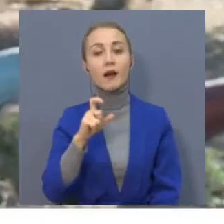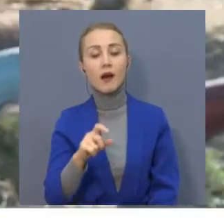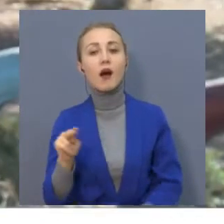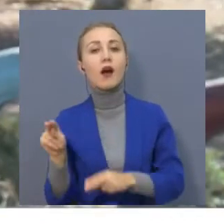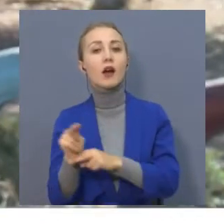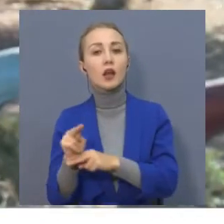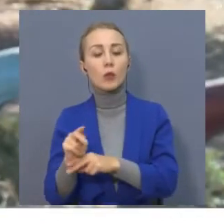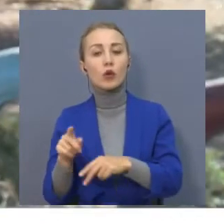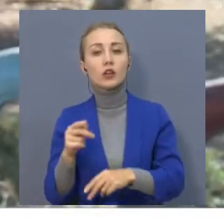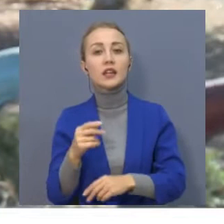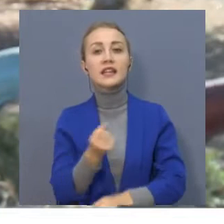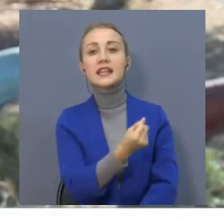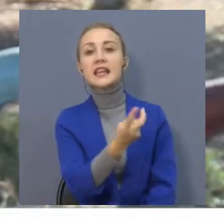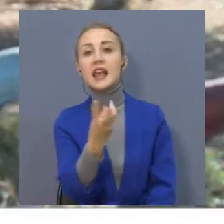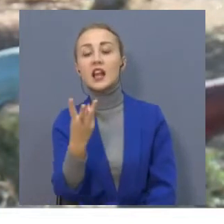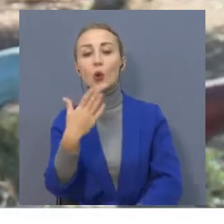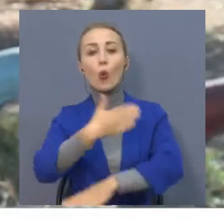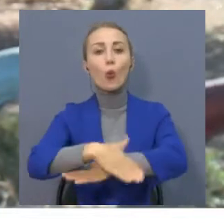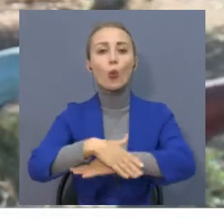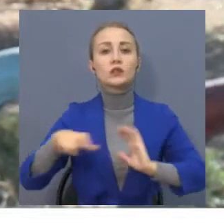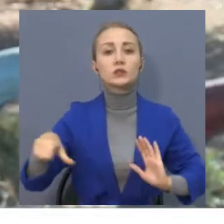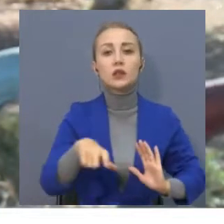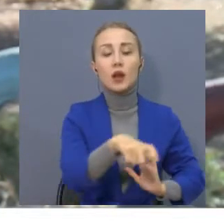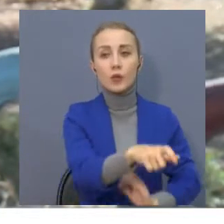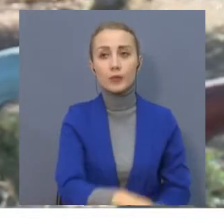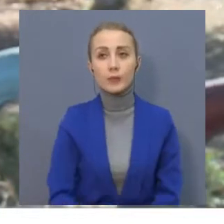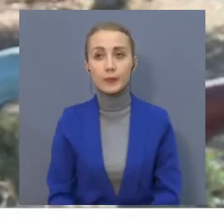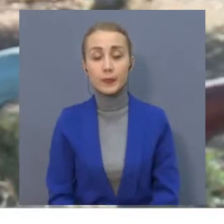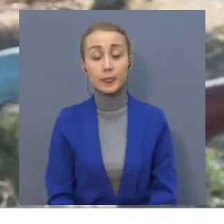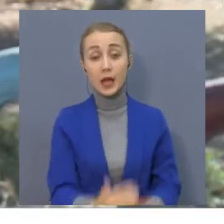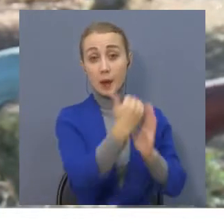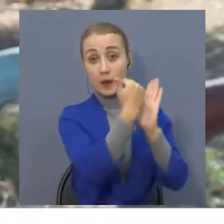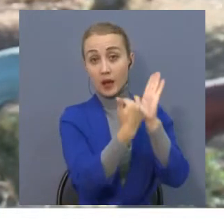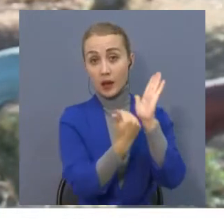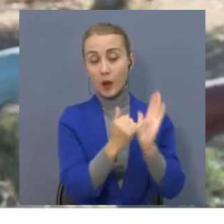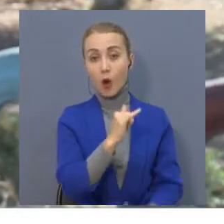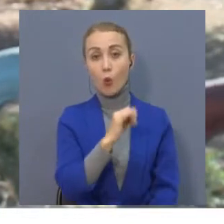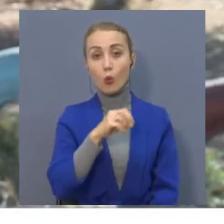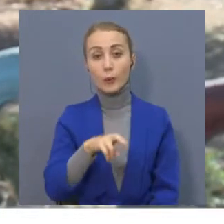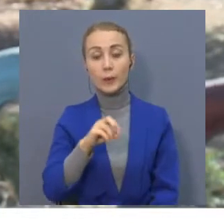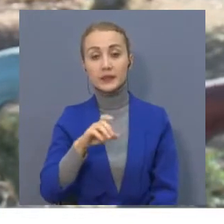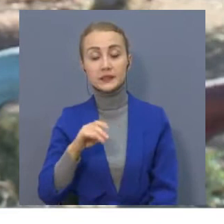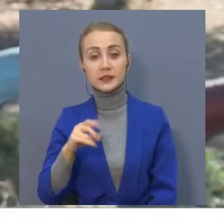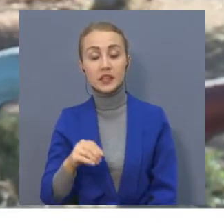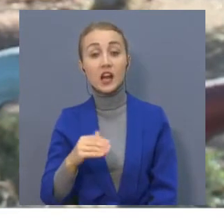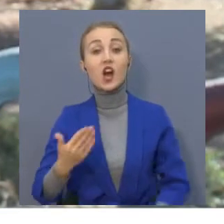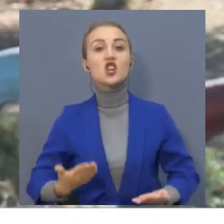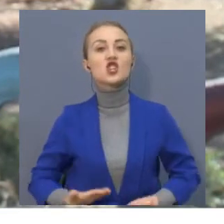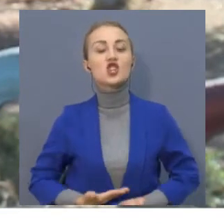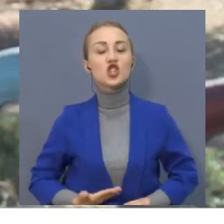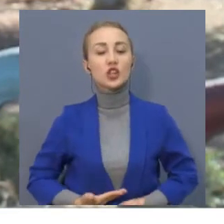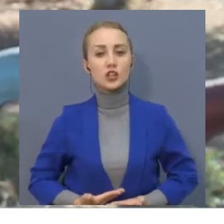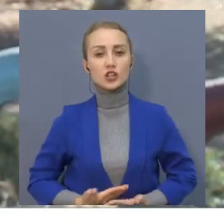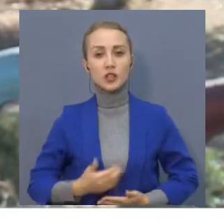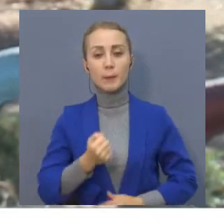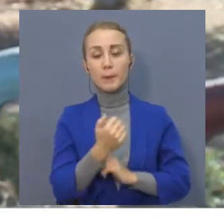На сегодняшний день в рамках проекта «Ауыл ел бесігі» тұрғын үй коммуналдық шаруашылық дамытуға «Ауыл ел бесігі» бағдарламасы бойынша